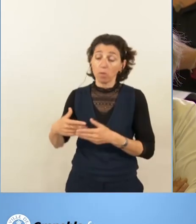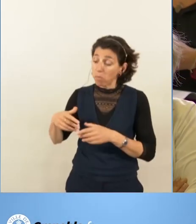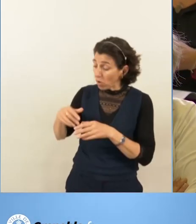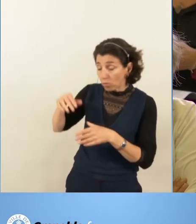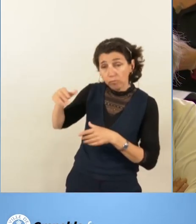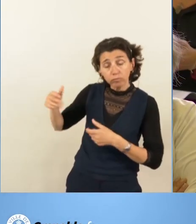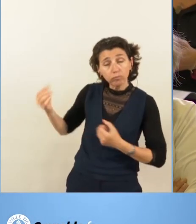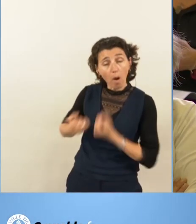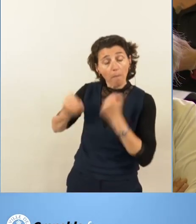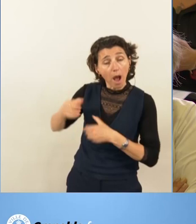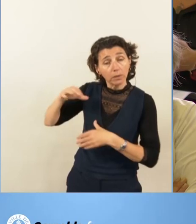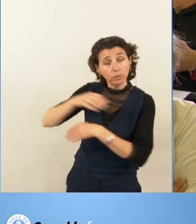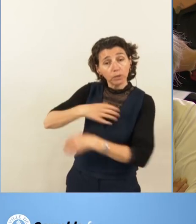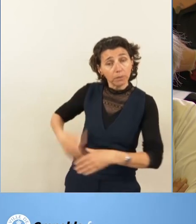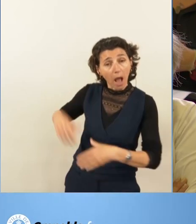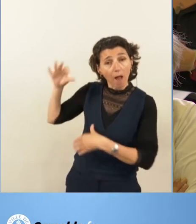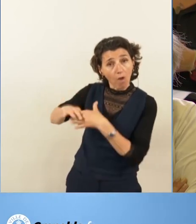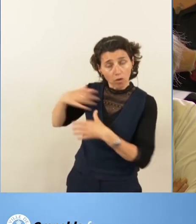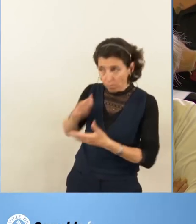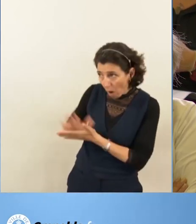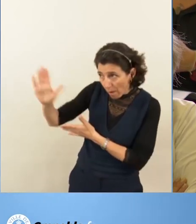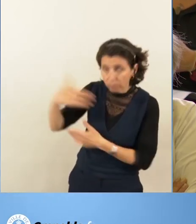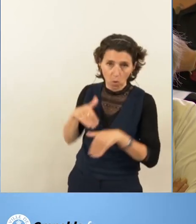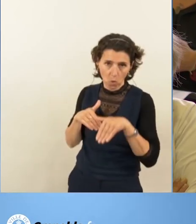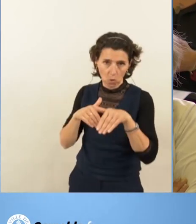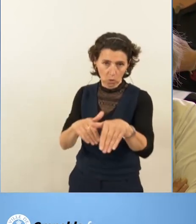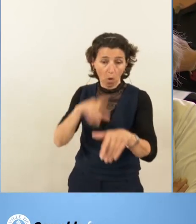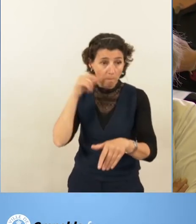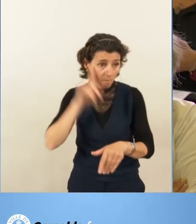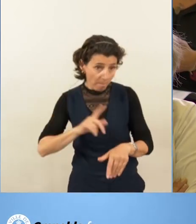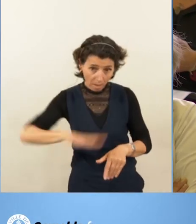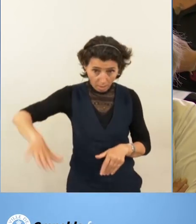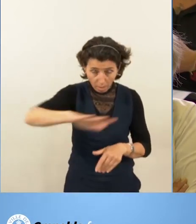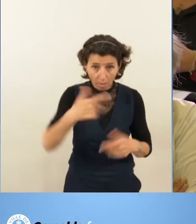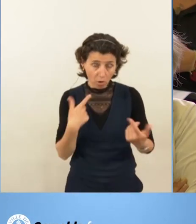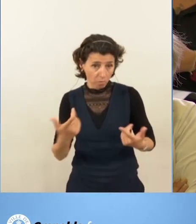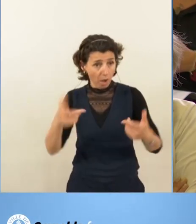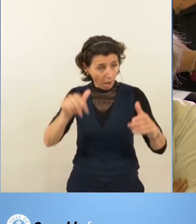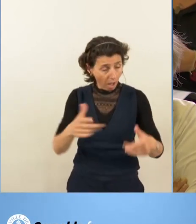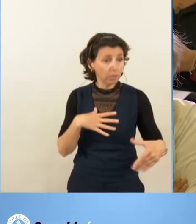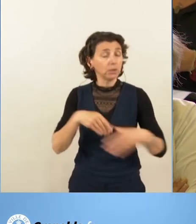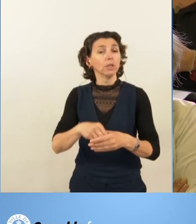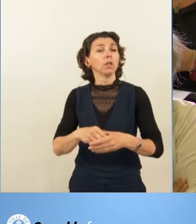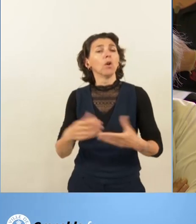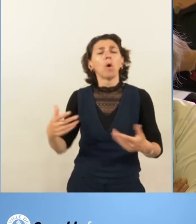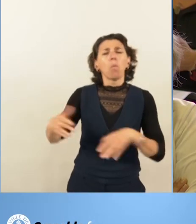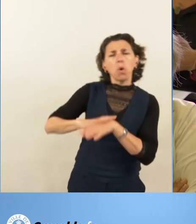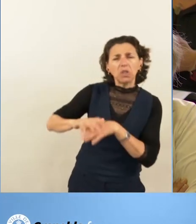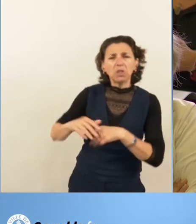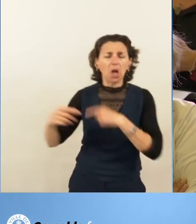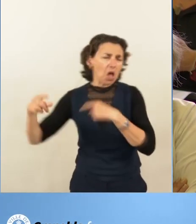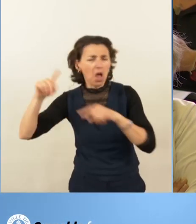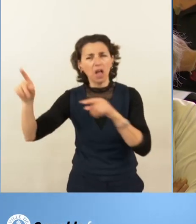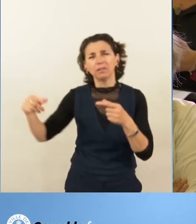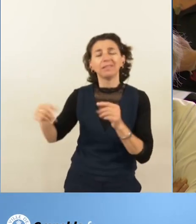dans le respect des hommes et des femmes qui composent ce conseil loin des combats politiciens qui laissent tout le monde mais avec pour seul boussole